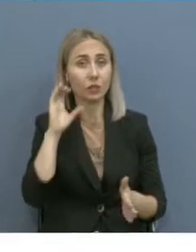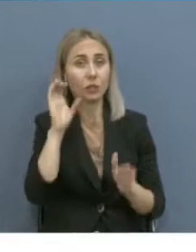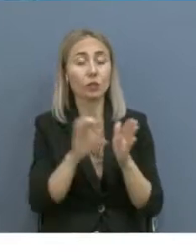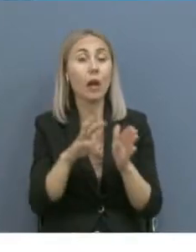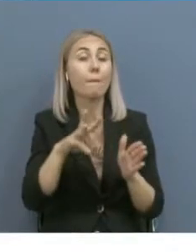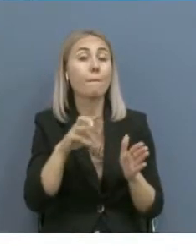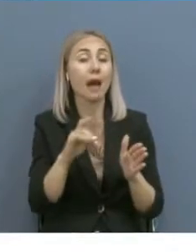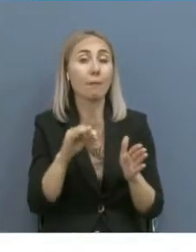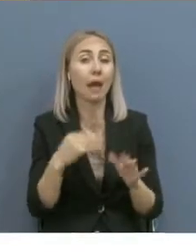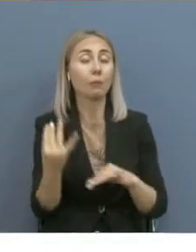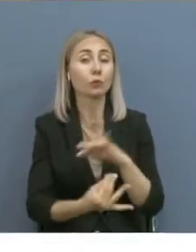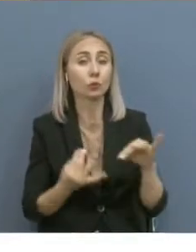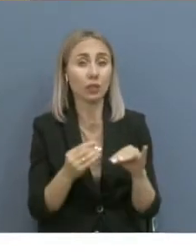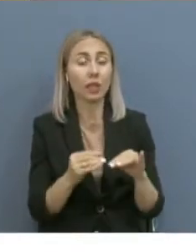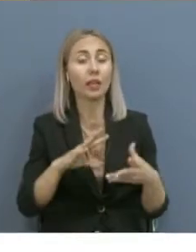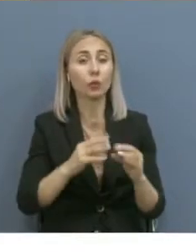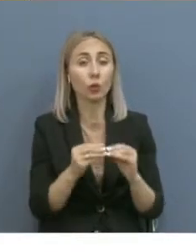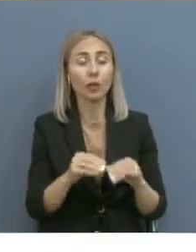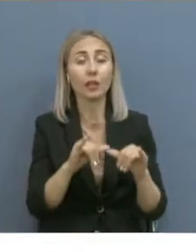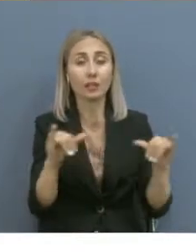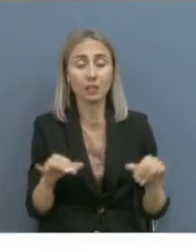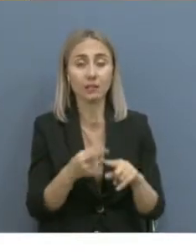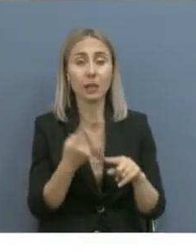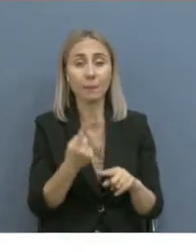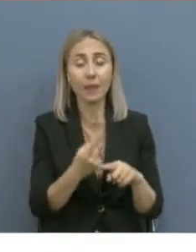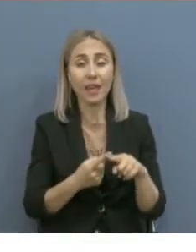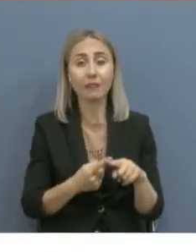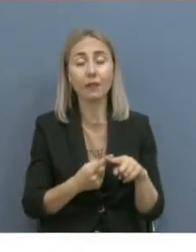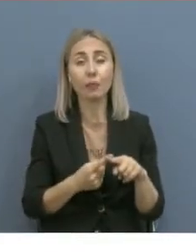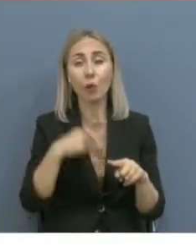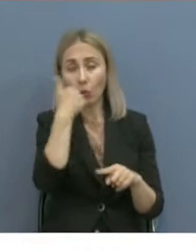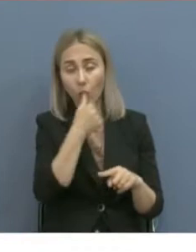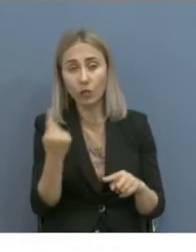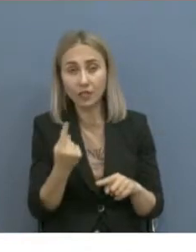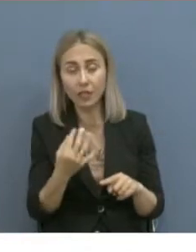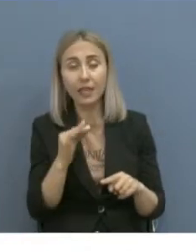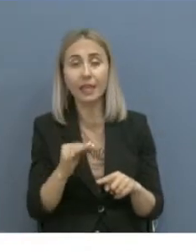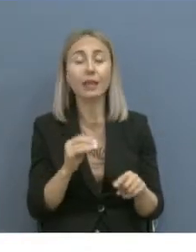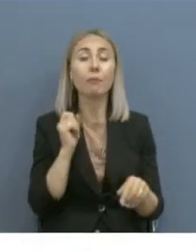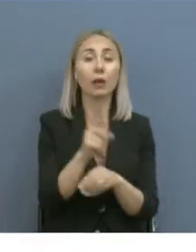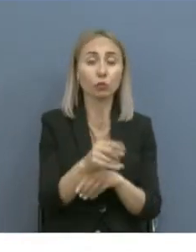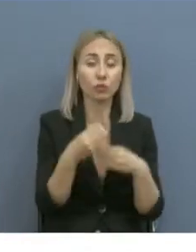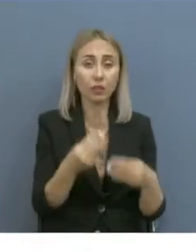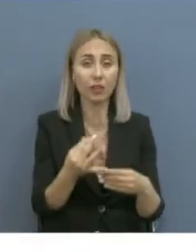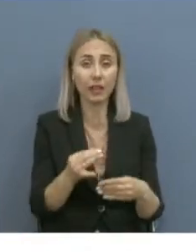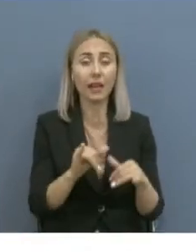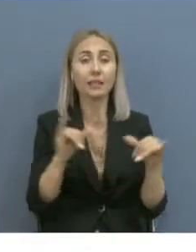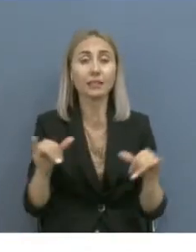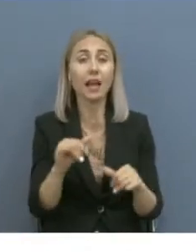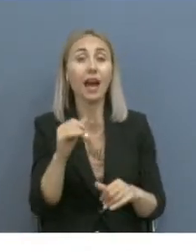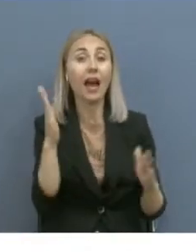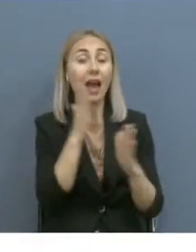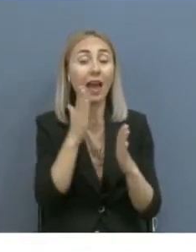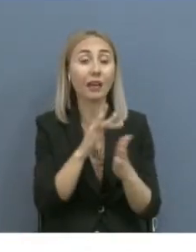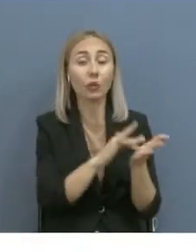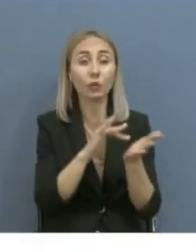Төтенше жағдайдан кейін экономика енді қалпына келе бастады. Бірақ көрсеткіштер көңіл көншітпейді. Үкімет отырысында ұлттық экономика министрі